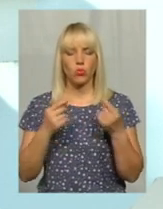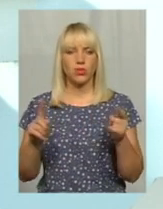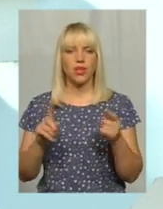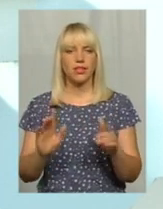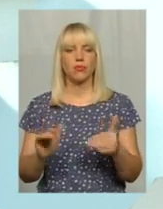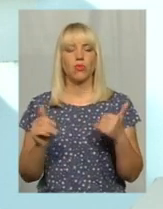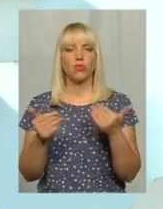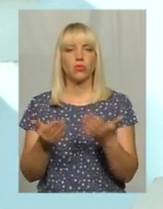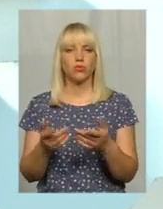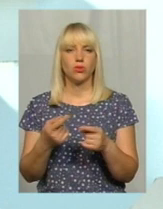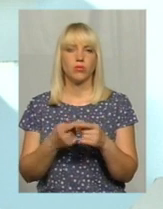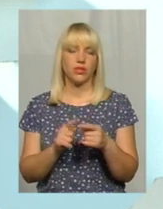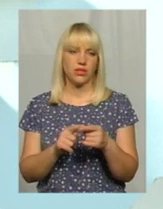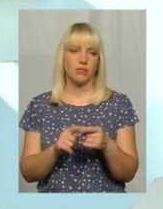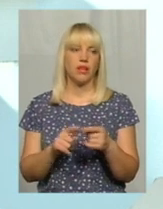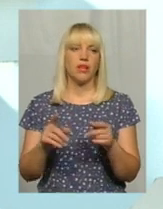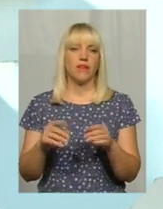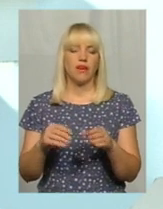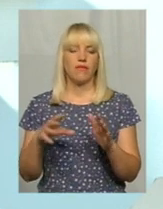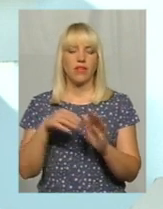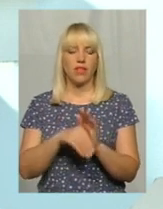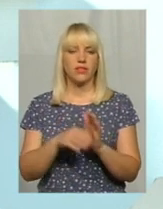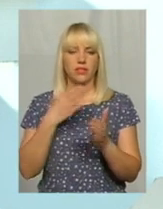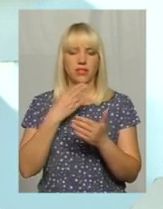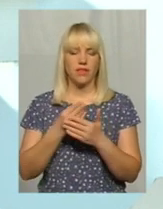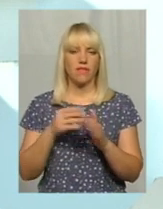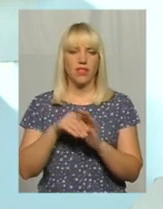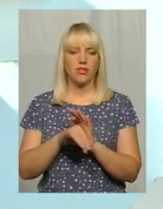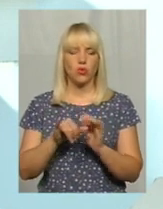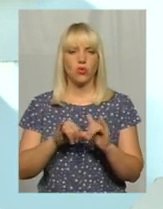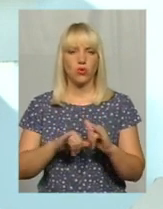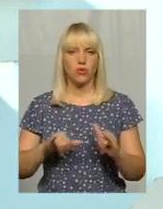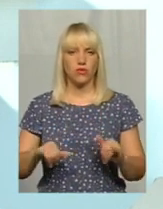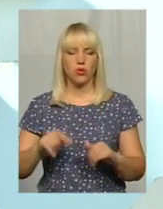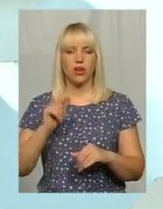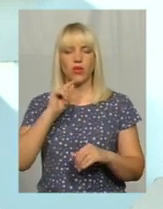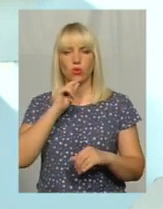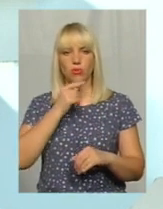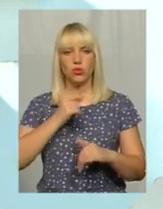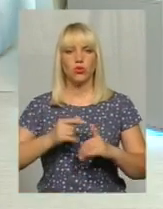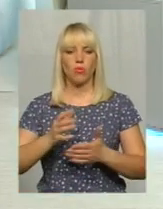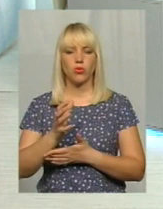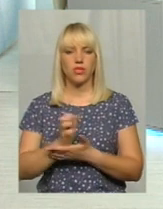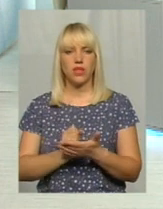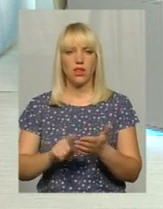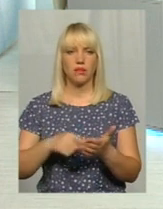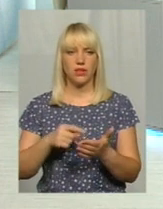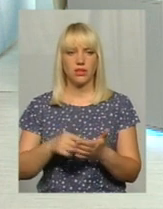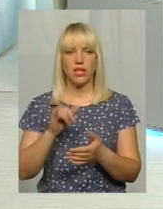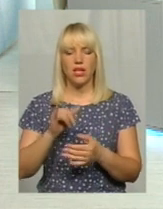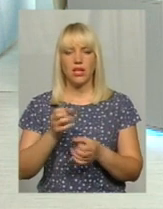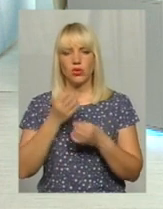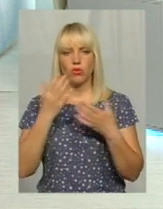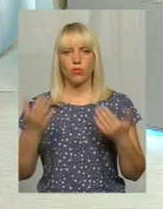пропонують, і тим самим вкласти свій внесок у розвиток економічного потенціалу міста і взагалі добробуту